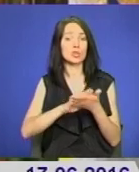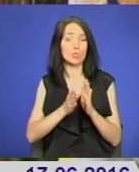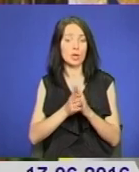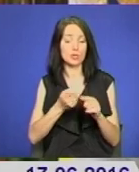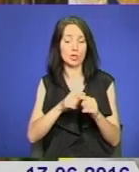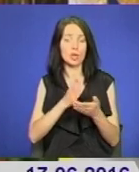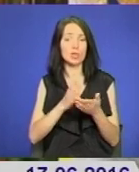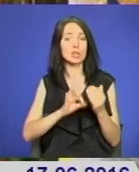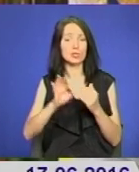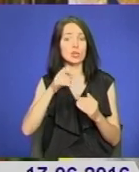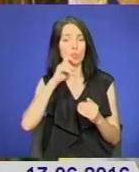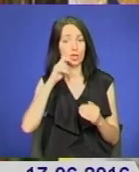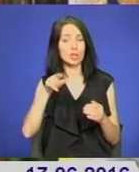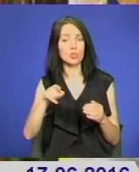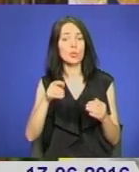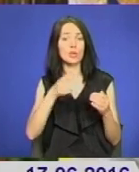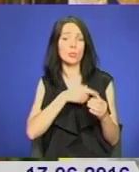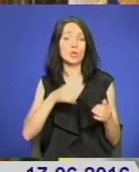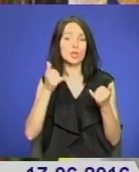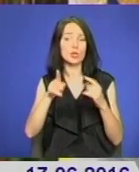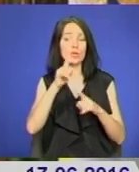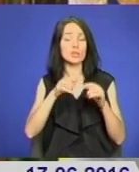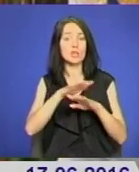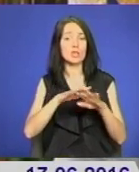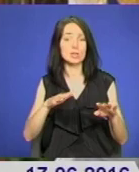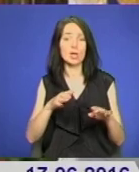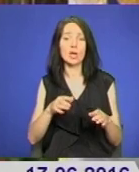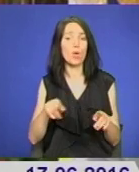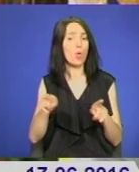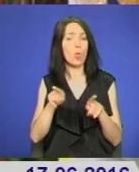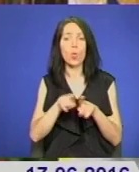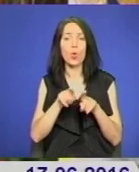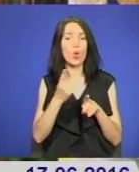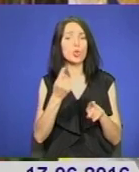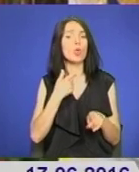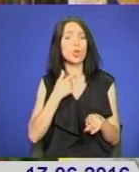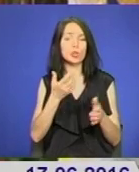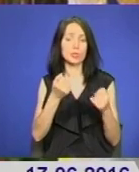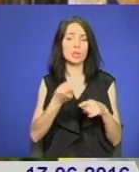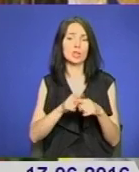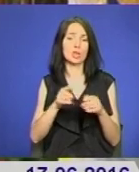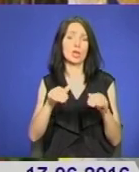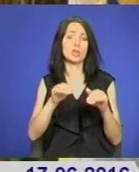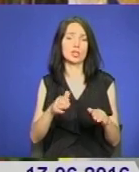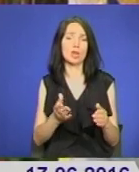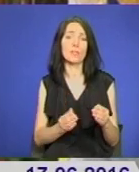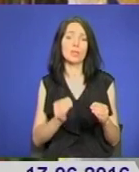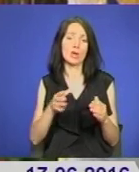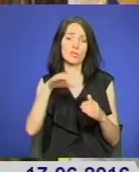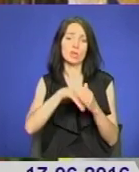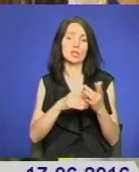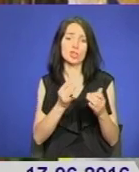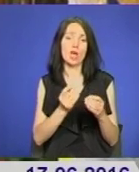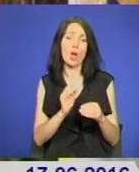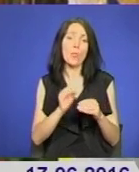агресією. Тому депутати сьогодні в сесійній залі практично одноголосно прийняли це рішення, внесли ще окрему правку, добавивши слово «Москва».